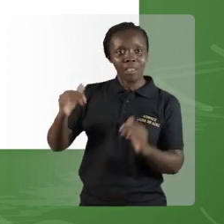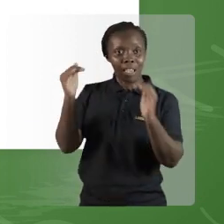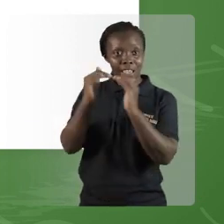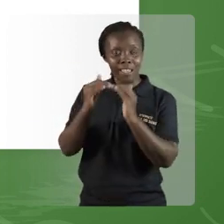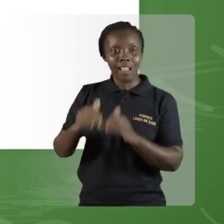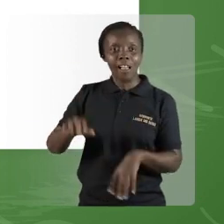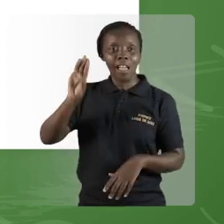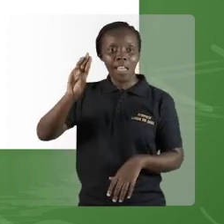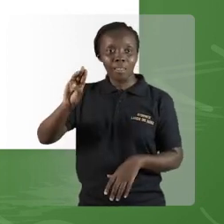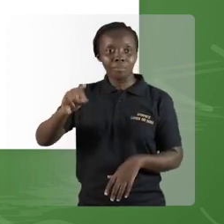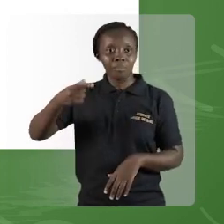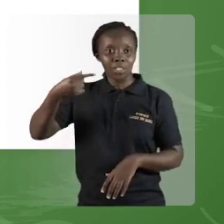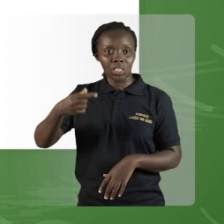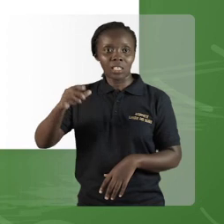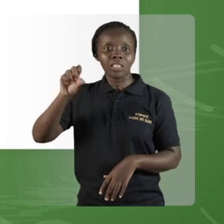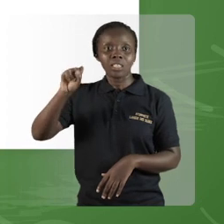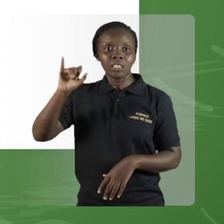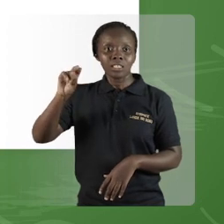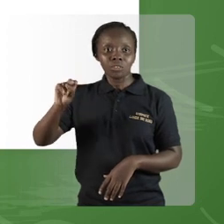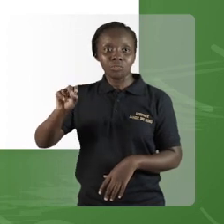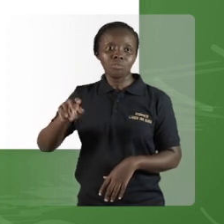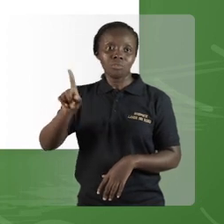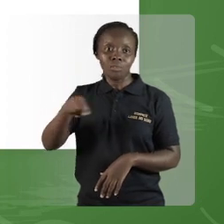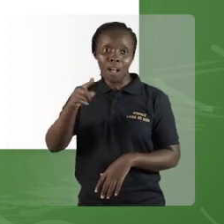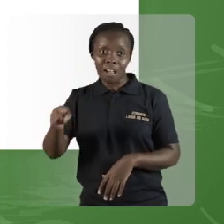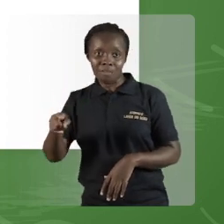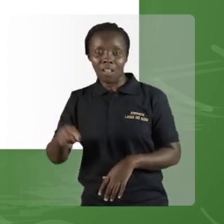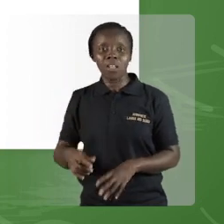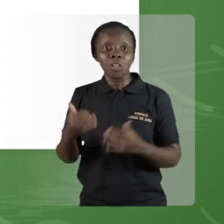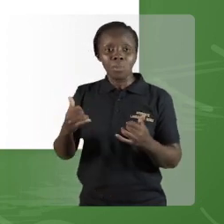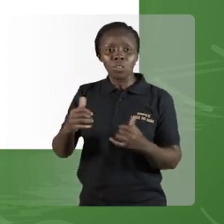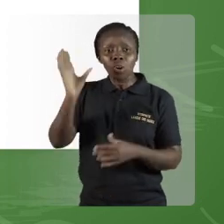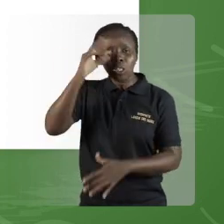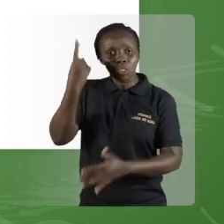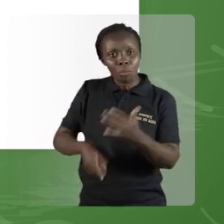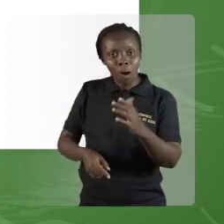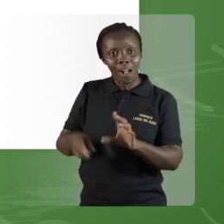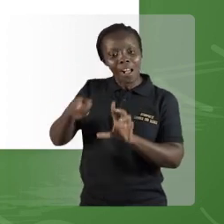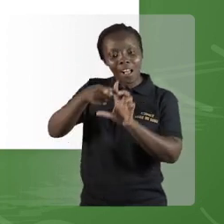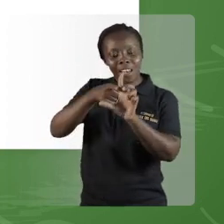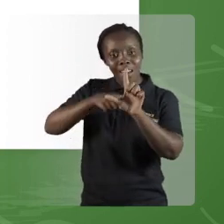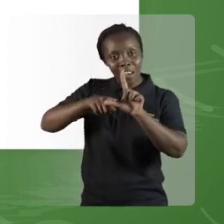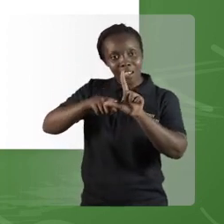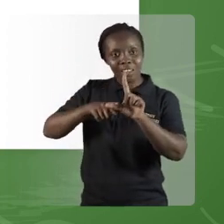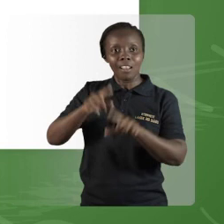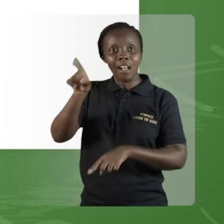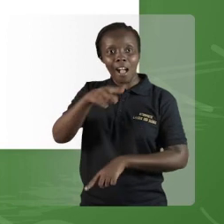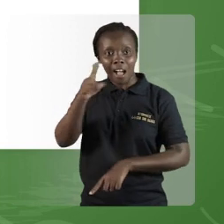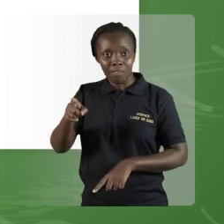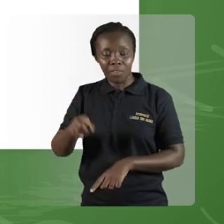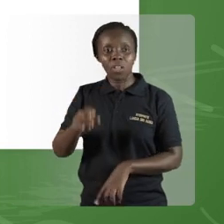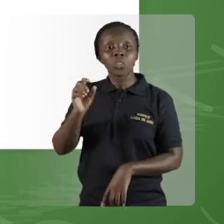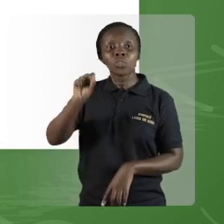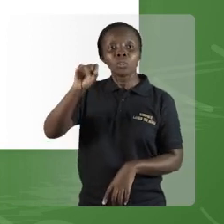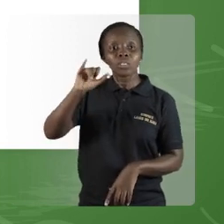cherchons l'angle alpha. Alors on va tirer le sinus de alpha dans cette égalité. Donc sinus alpha sera égal